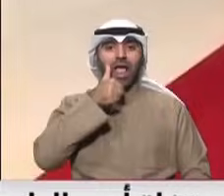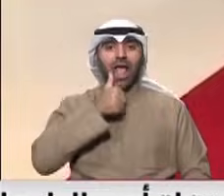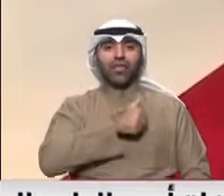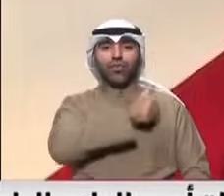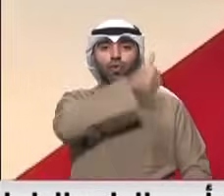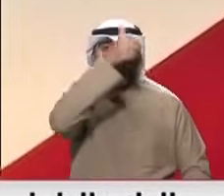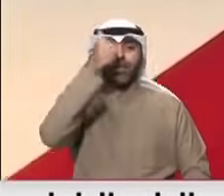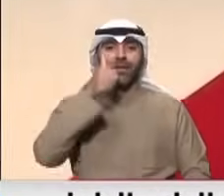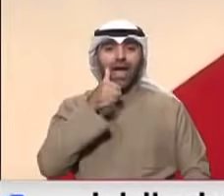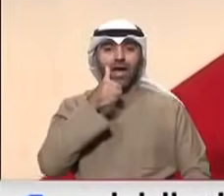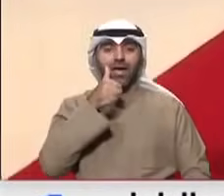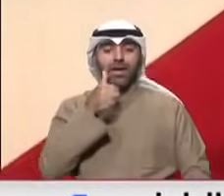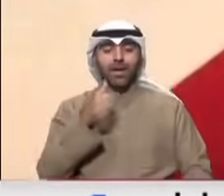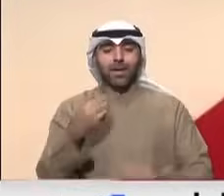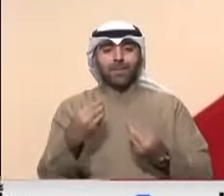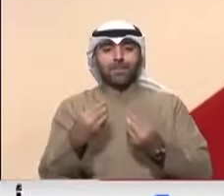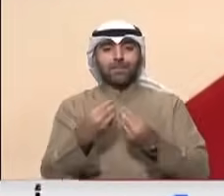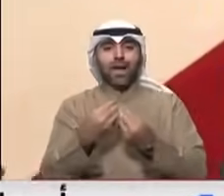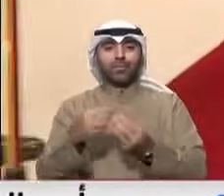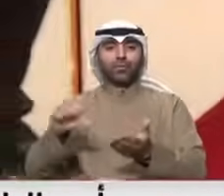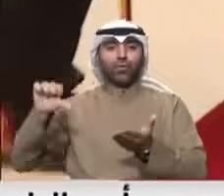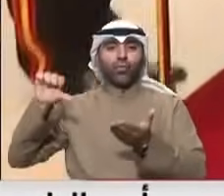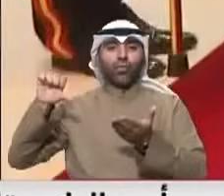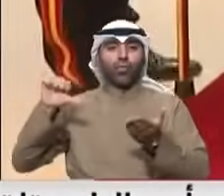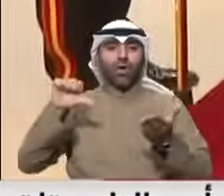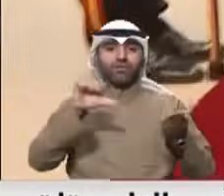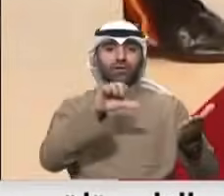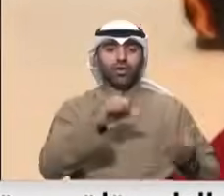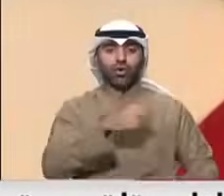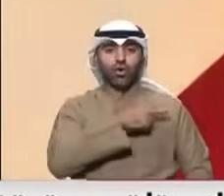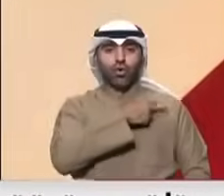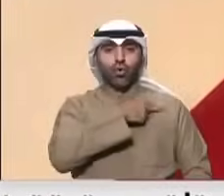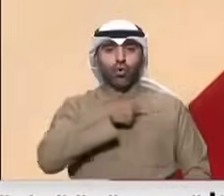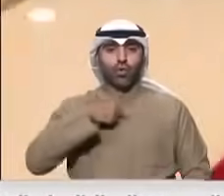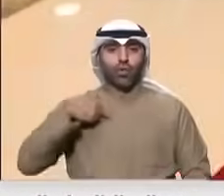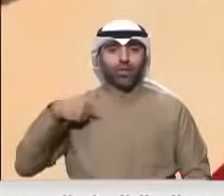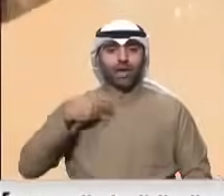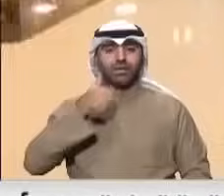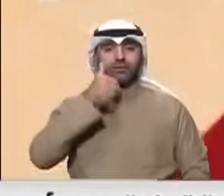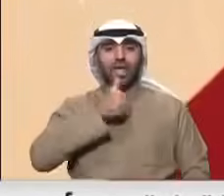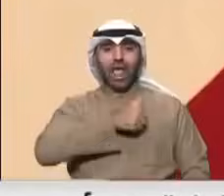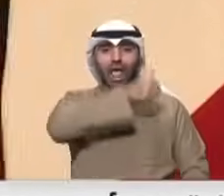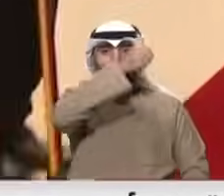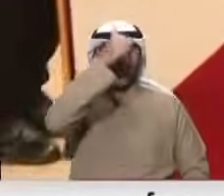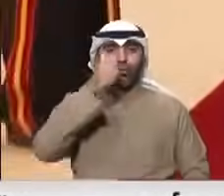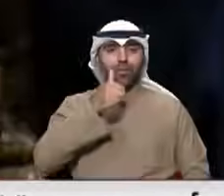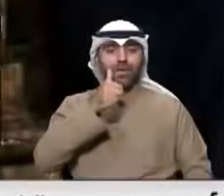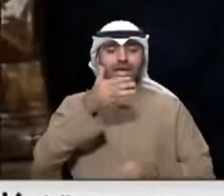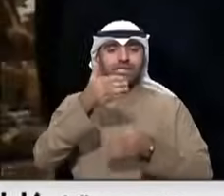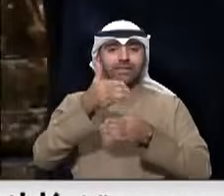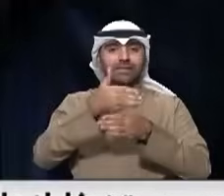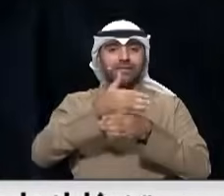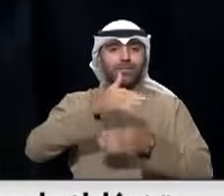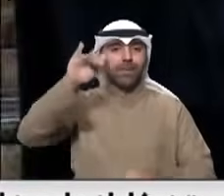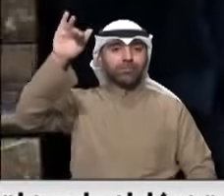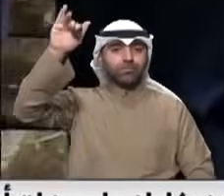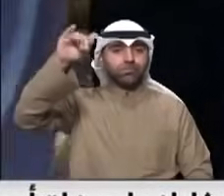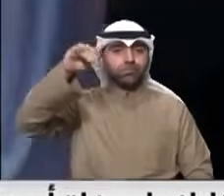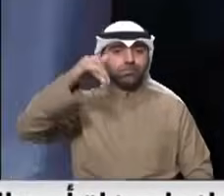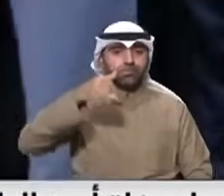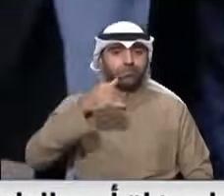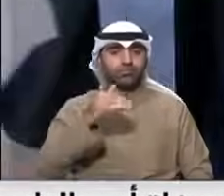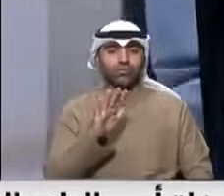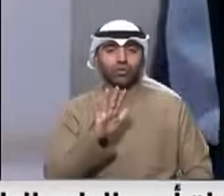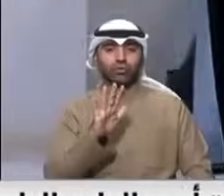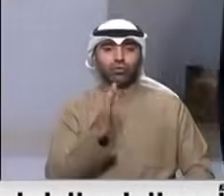والوفد المرافقه لفخامتها حيث قامت فخامتها بتقديم واجب العزاء في وفاه فقيد الوطن المغفور له